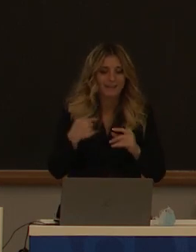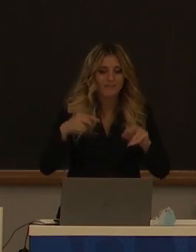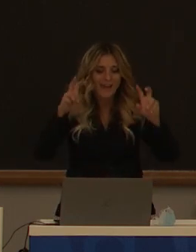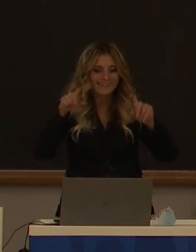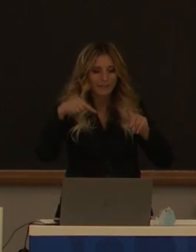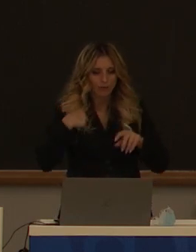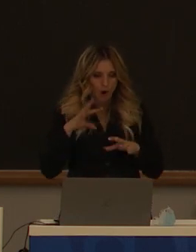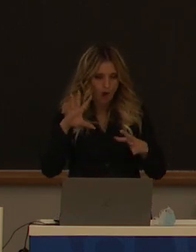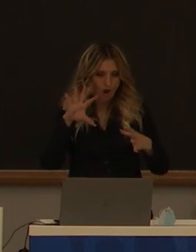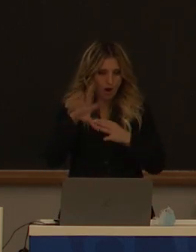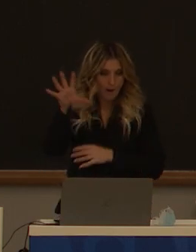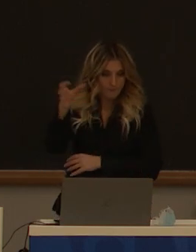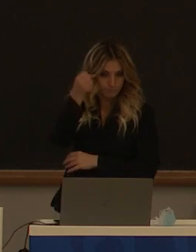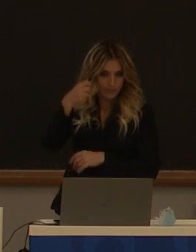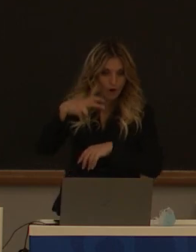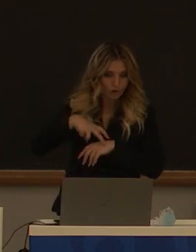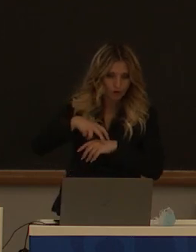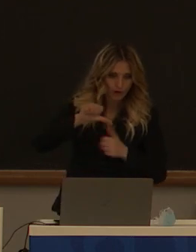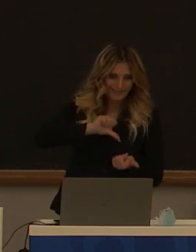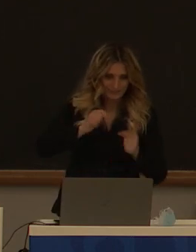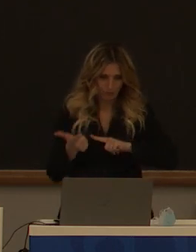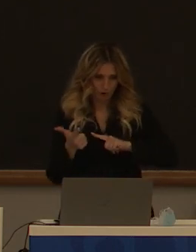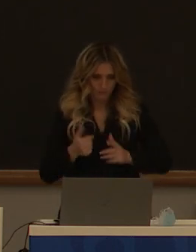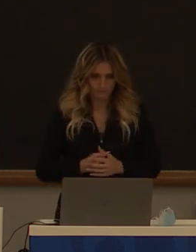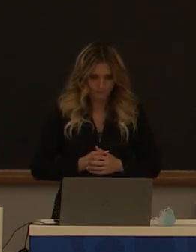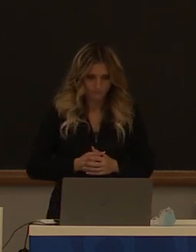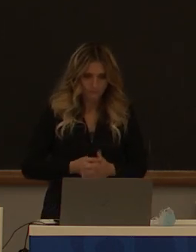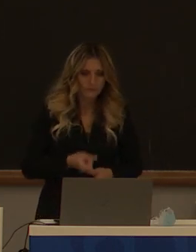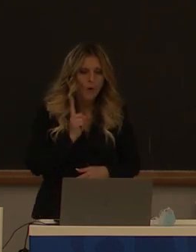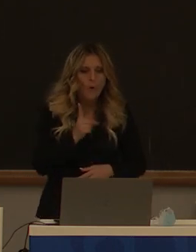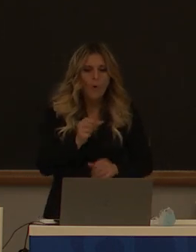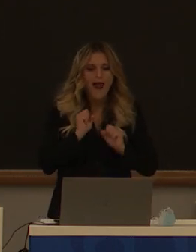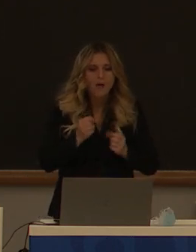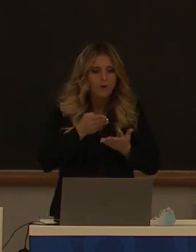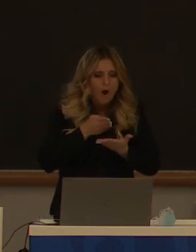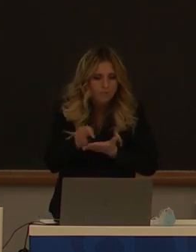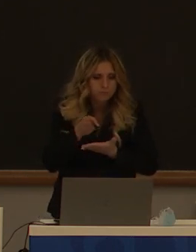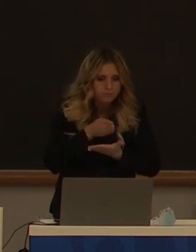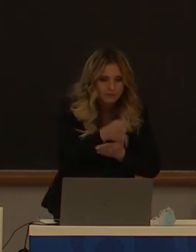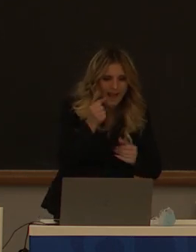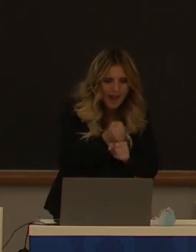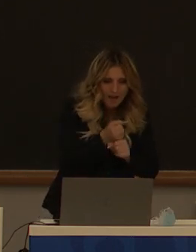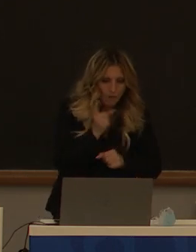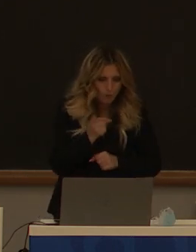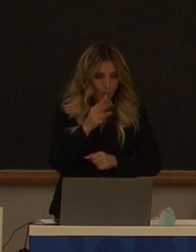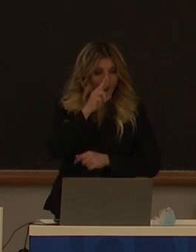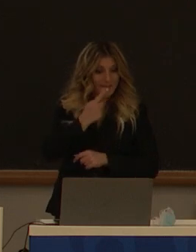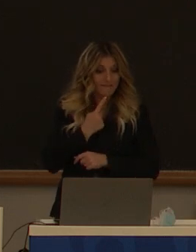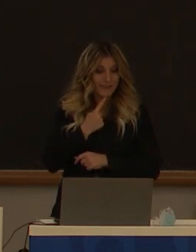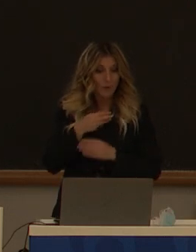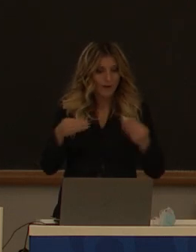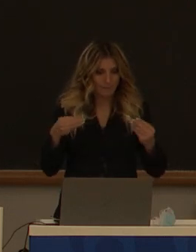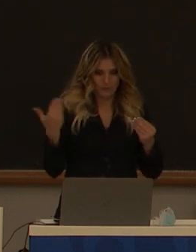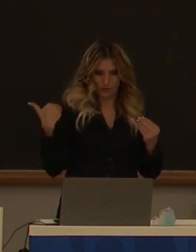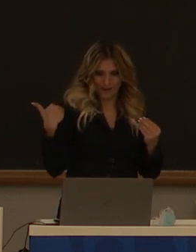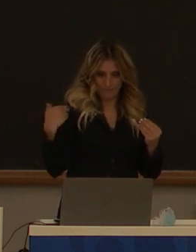di dottore o meno. Quali sono gli sbocchi professionali, diciamo, di queste figure professionali che